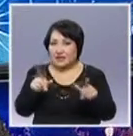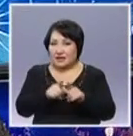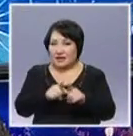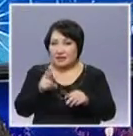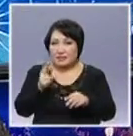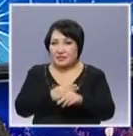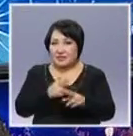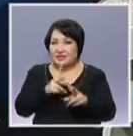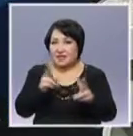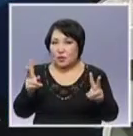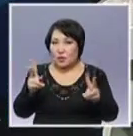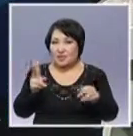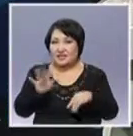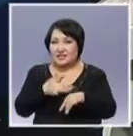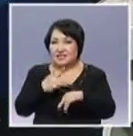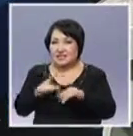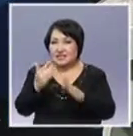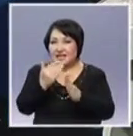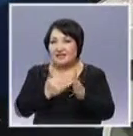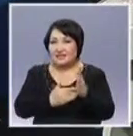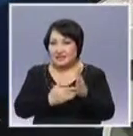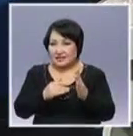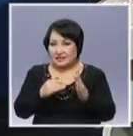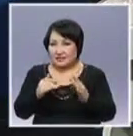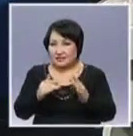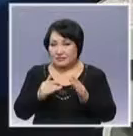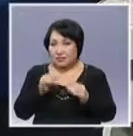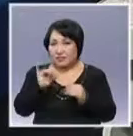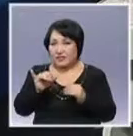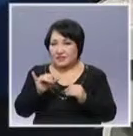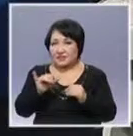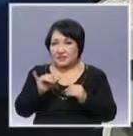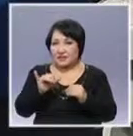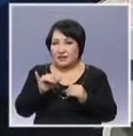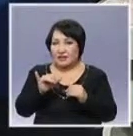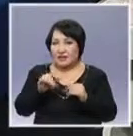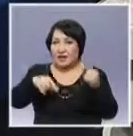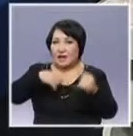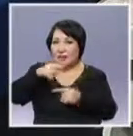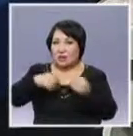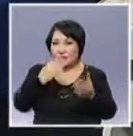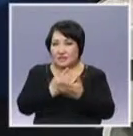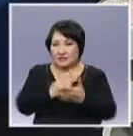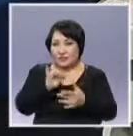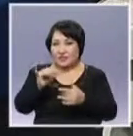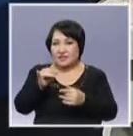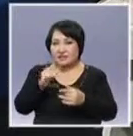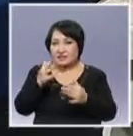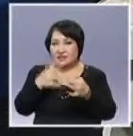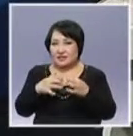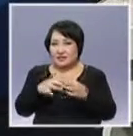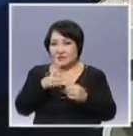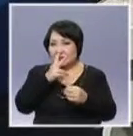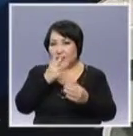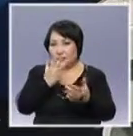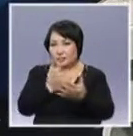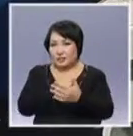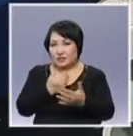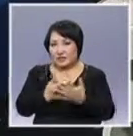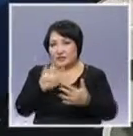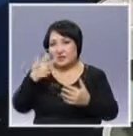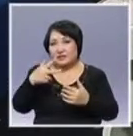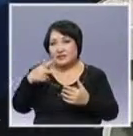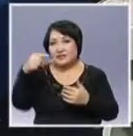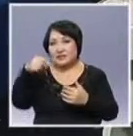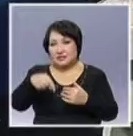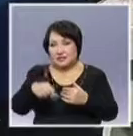никакой статистики. У вас обороты есть, у вас средняя зарплата получается там 30 тысяч. На примере скажу, вот